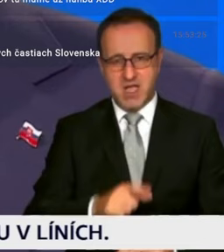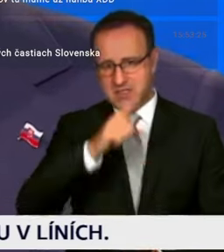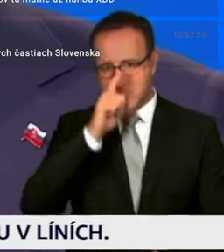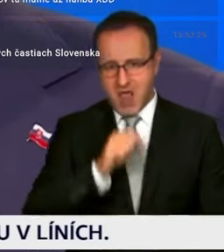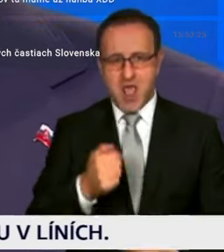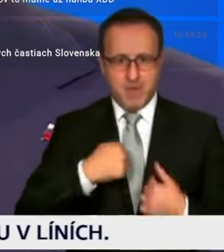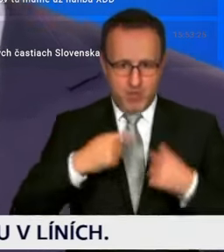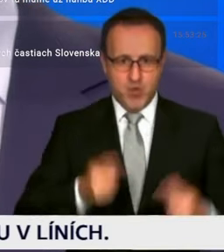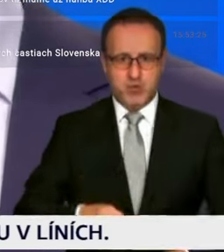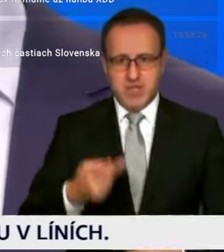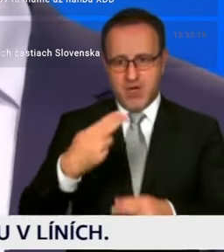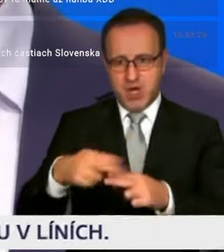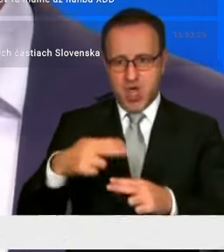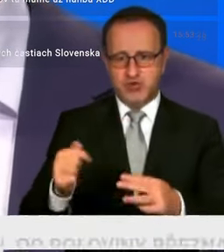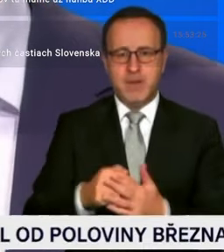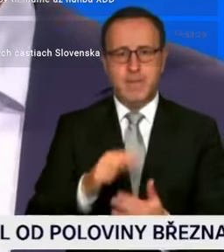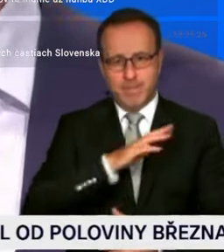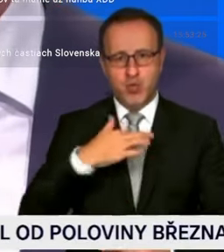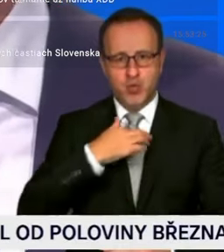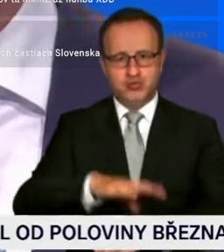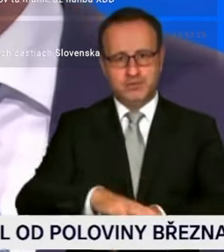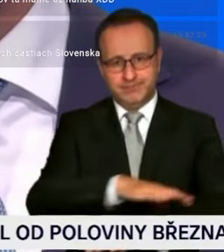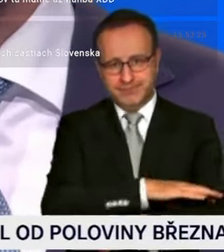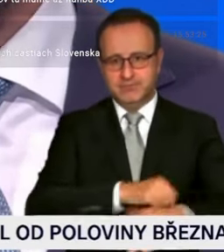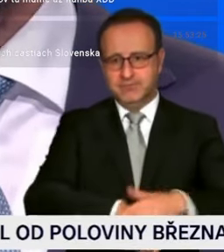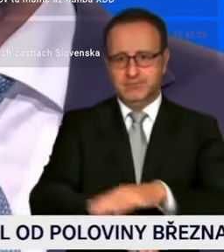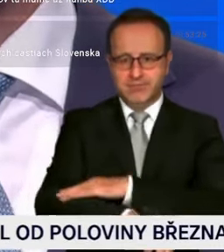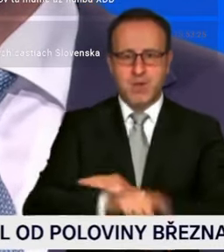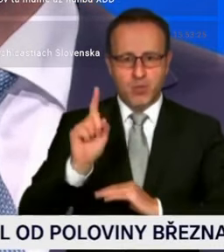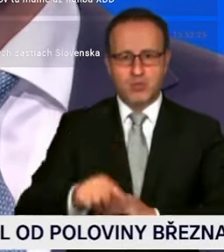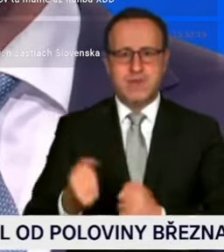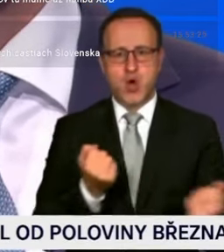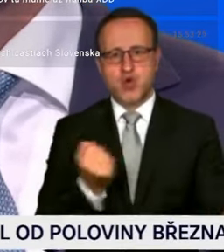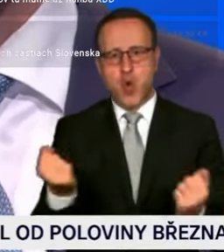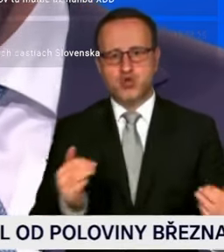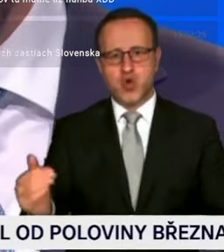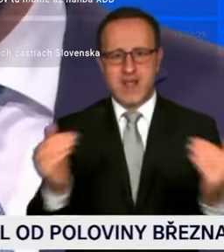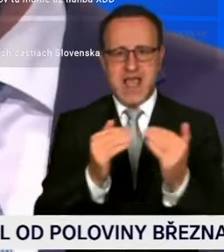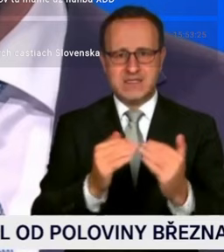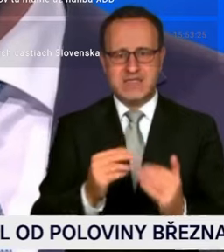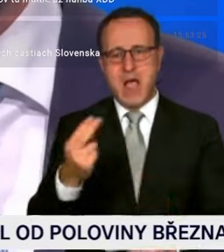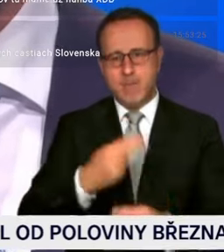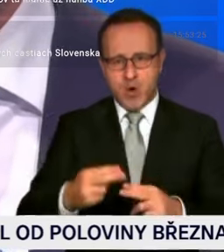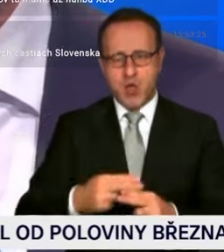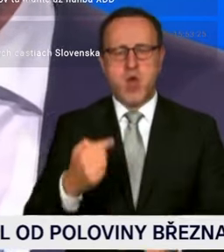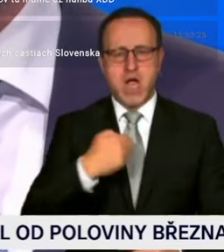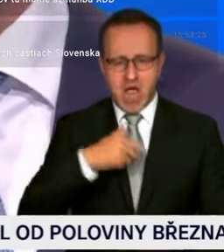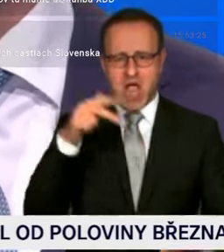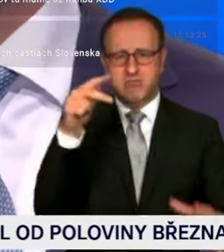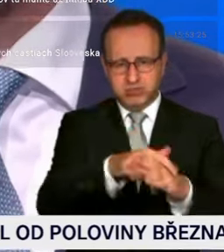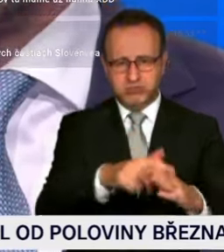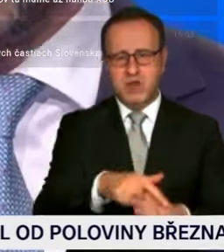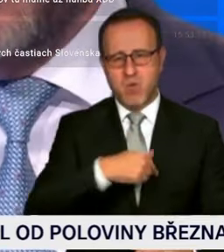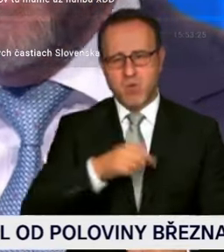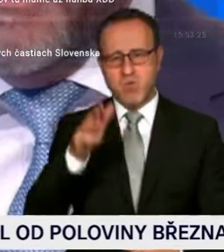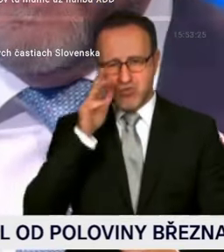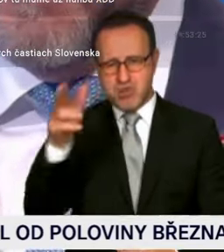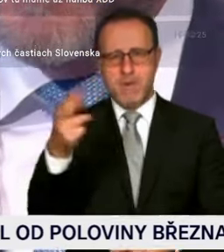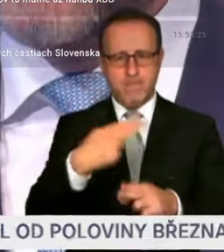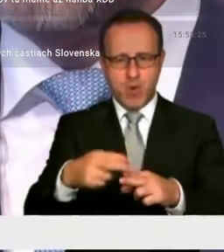vyhrnuli a my sme už raz túto krajinu aj skonsolidovali aj do poriadku dali a vám garantujem že ju dáme do poriadku Aj teraz A ak hovoríte